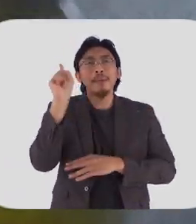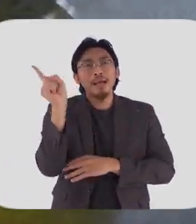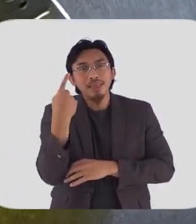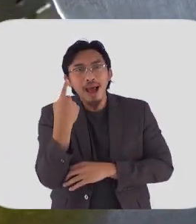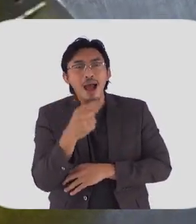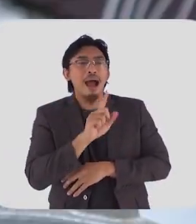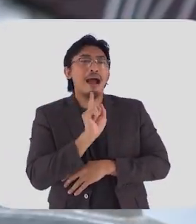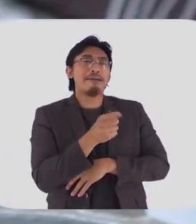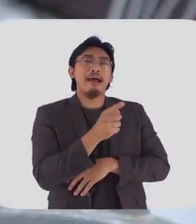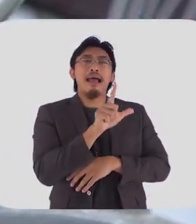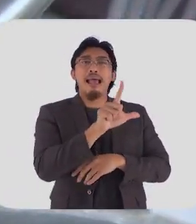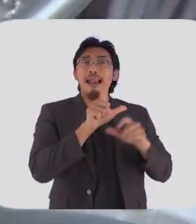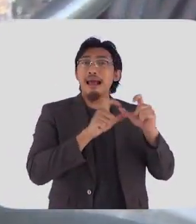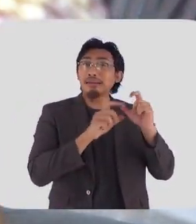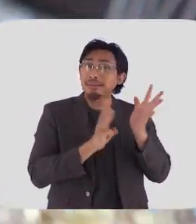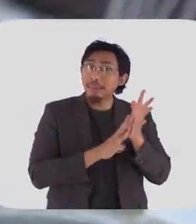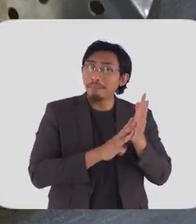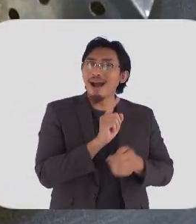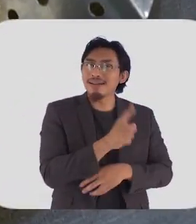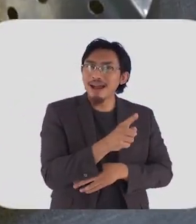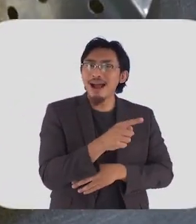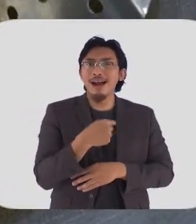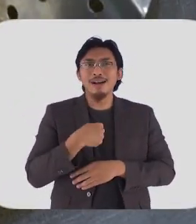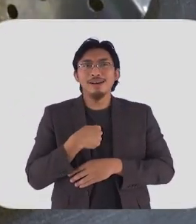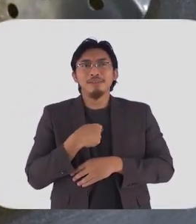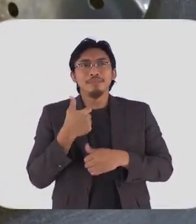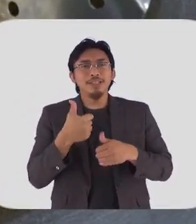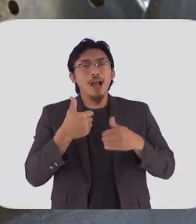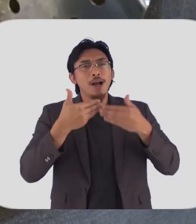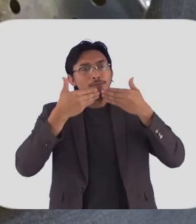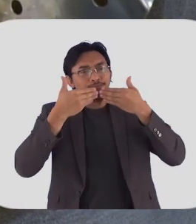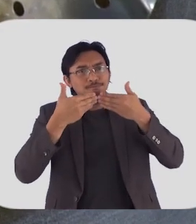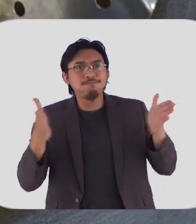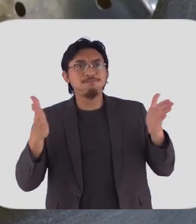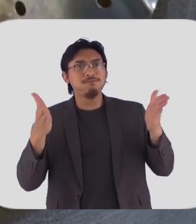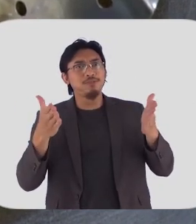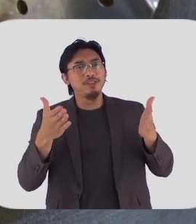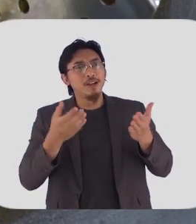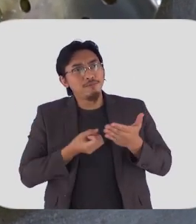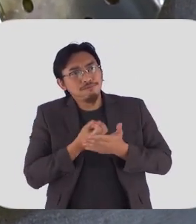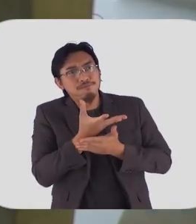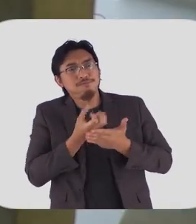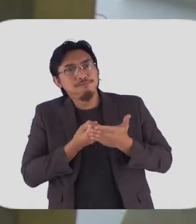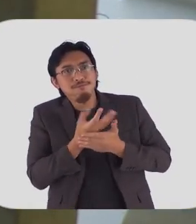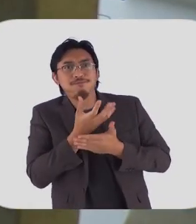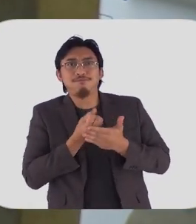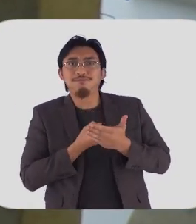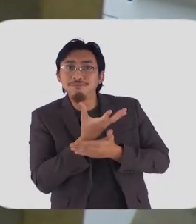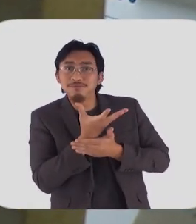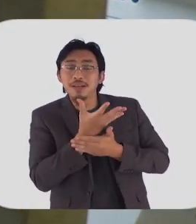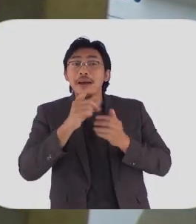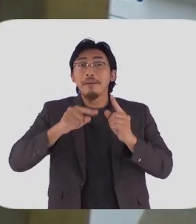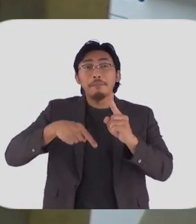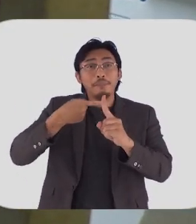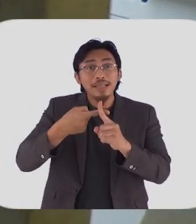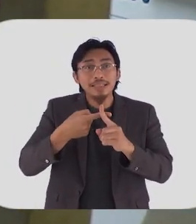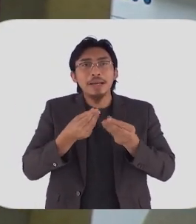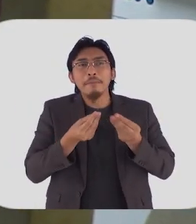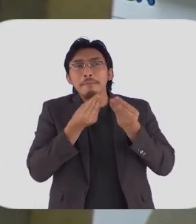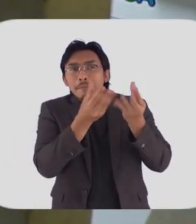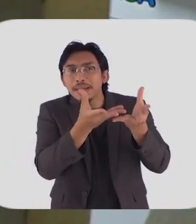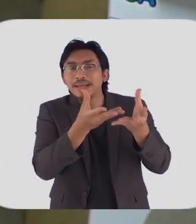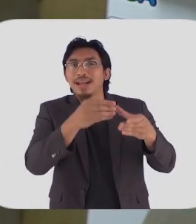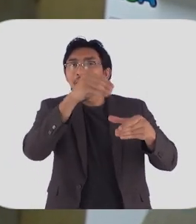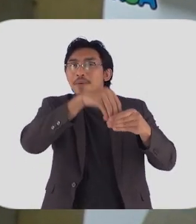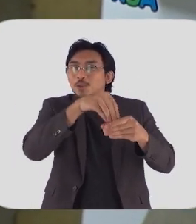di situ juga ada dari pemerintahan, kemudian dari LSM juga, jadi saya bisa